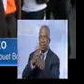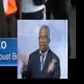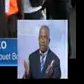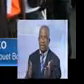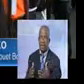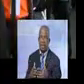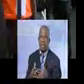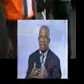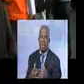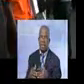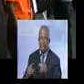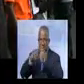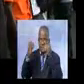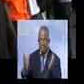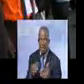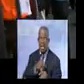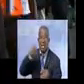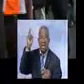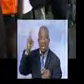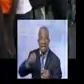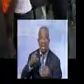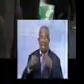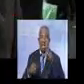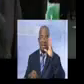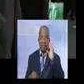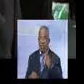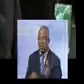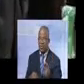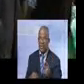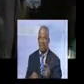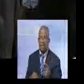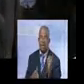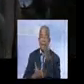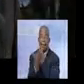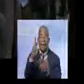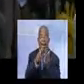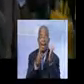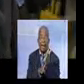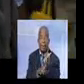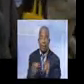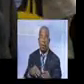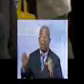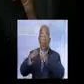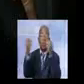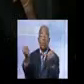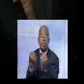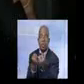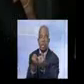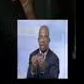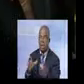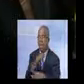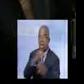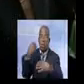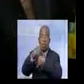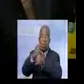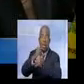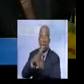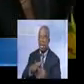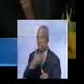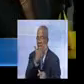de rapprocher l'université de l'entreprise. Que nos étudiants, en sortant, soient opérationnels. Nous avons